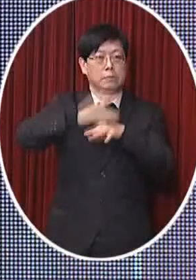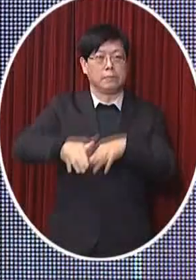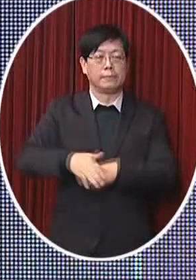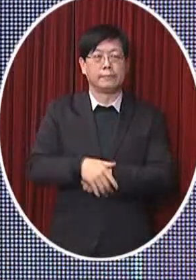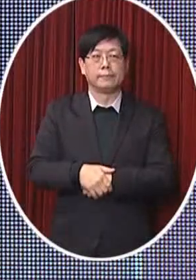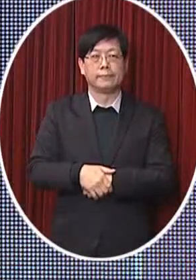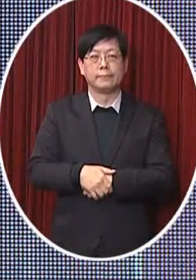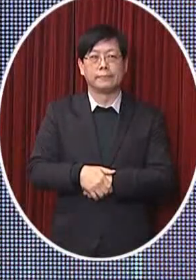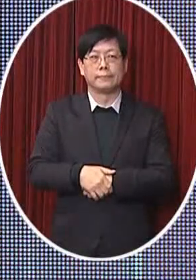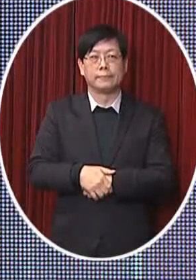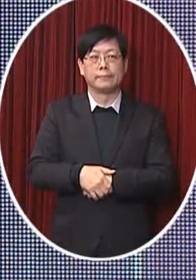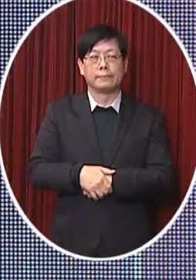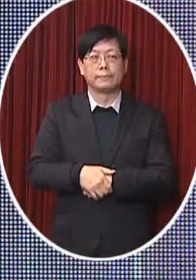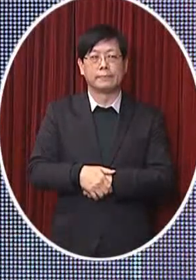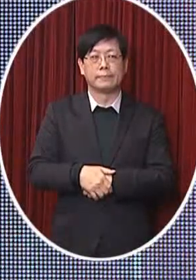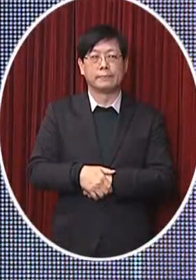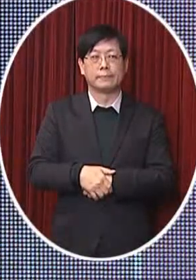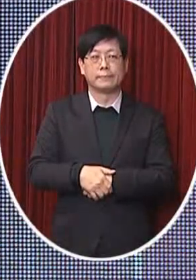升。